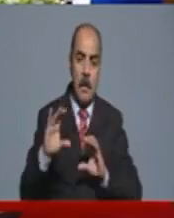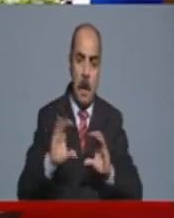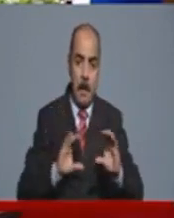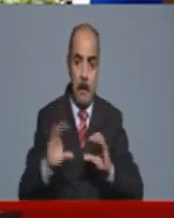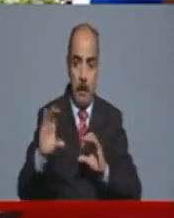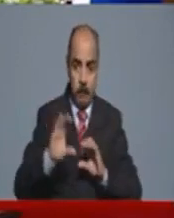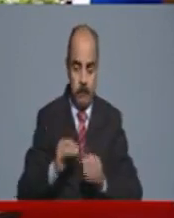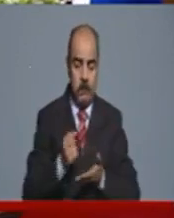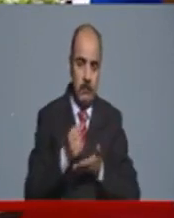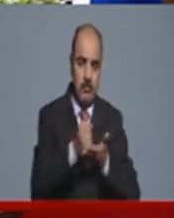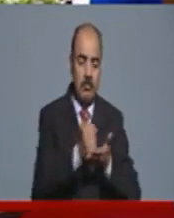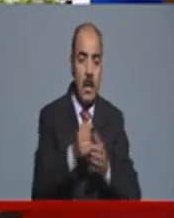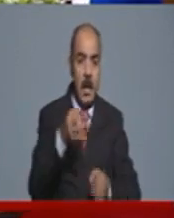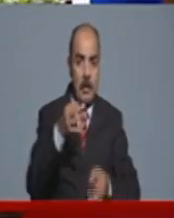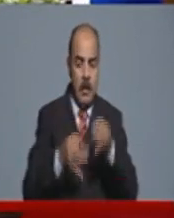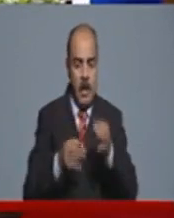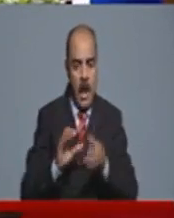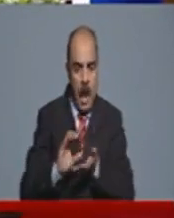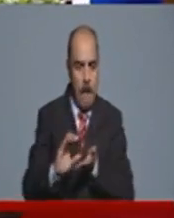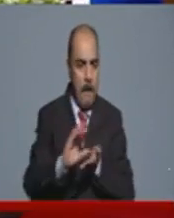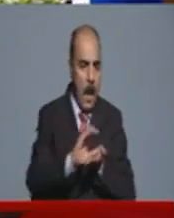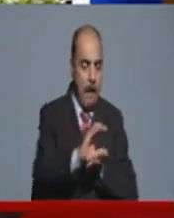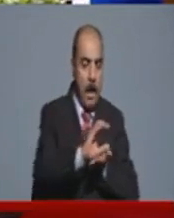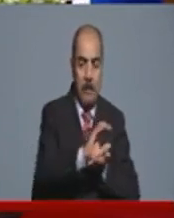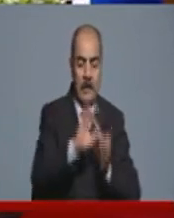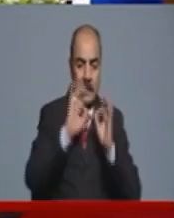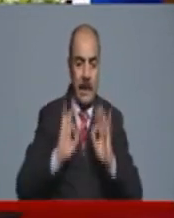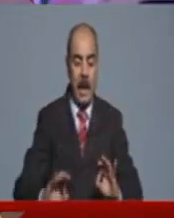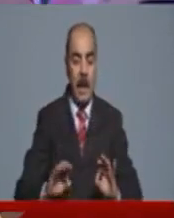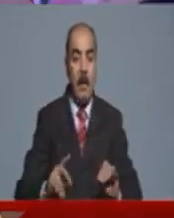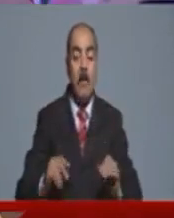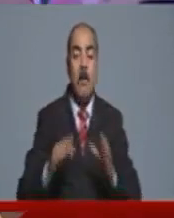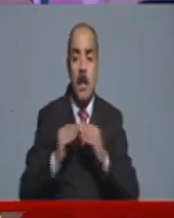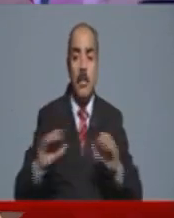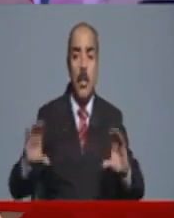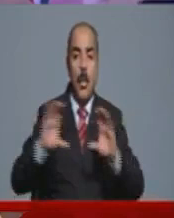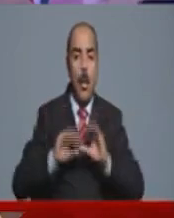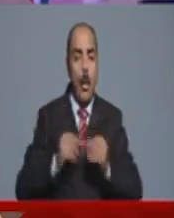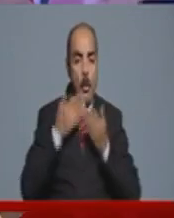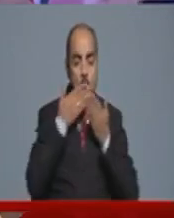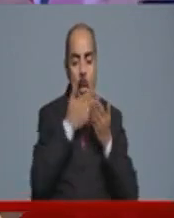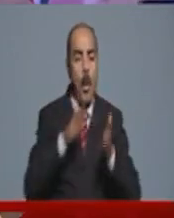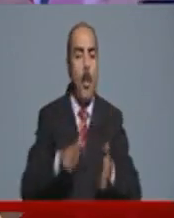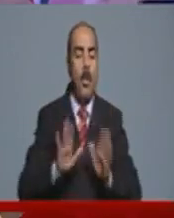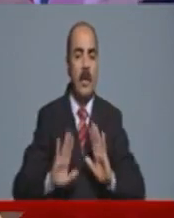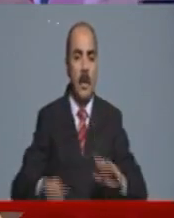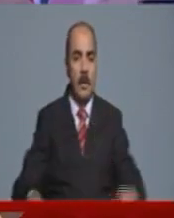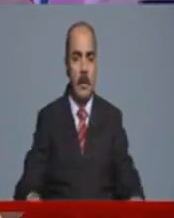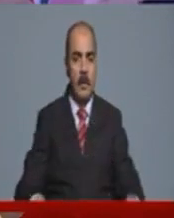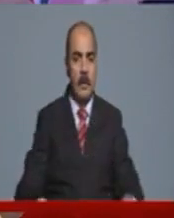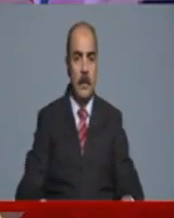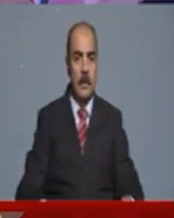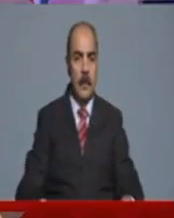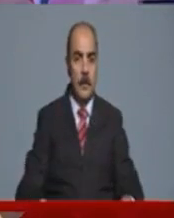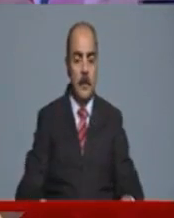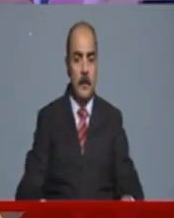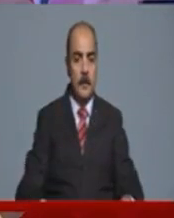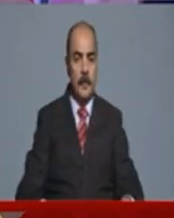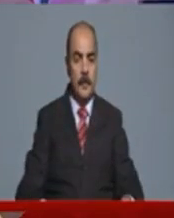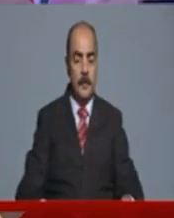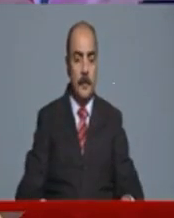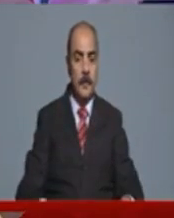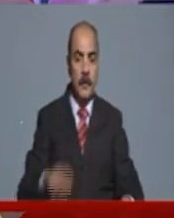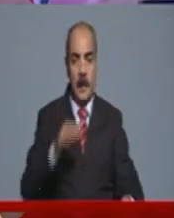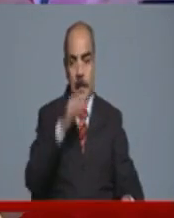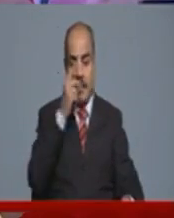معيد حط فيها الجراف وقال ان دي ايراداتنا ودي مصروفاتنا، ودي الفجوه ما بين ايرادات والمصروفات. لو احنا ايراداتنا